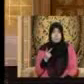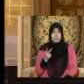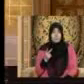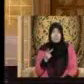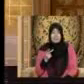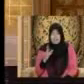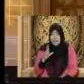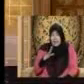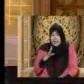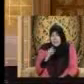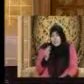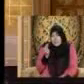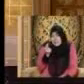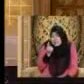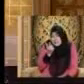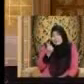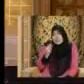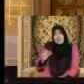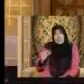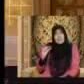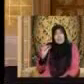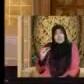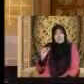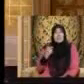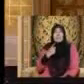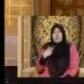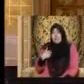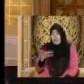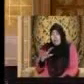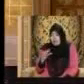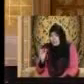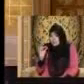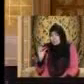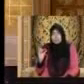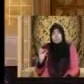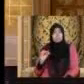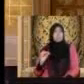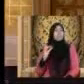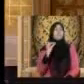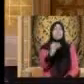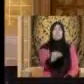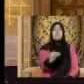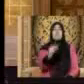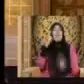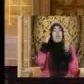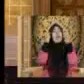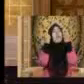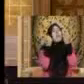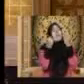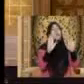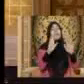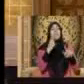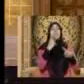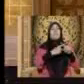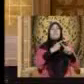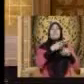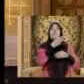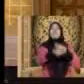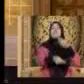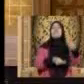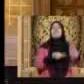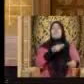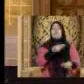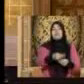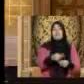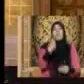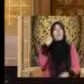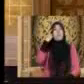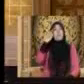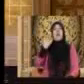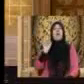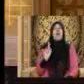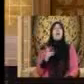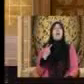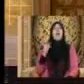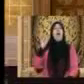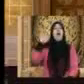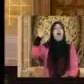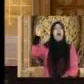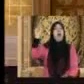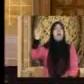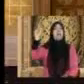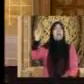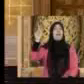ما طابت به نفسه، وليدفع ما يشاء من الخير ومن الفضل، عسى ربه عز وجل أن